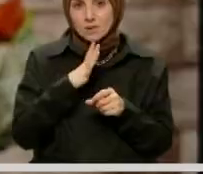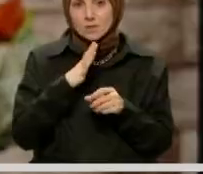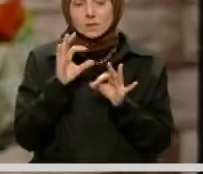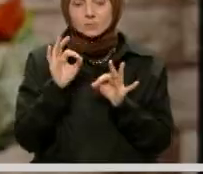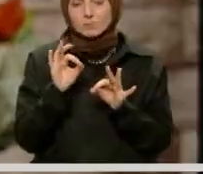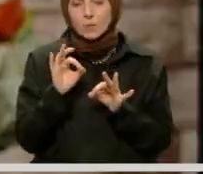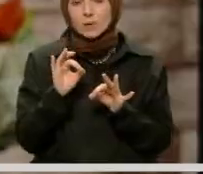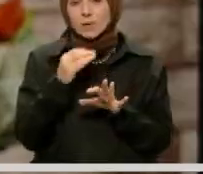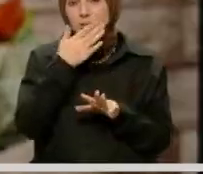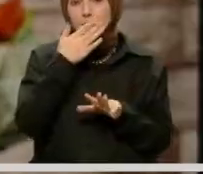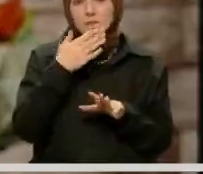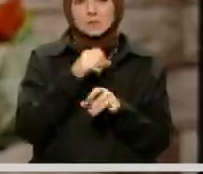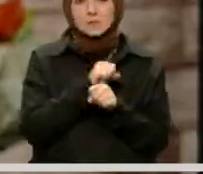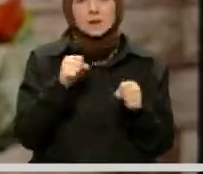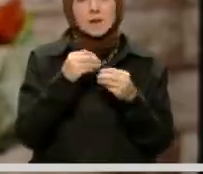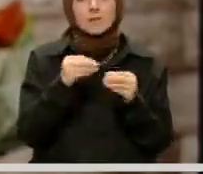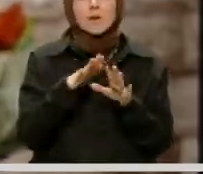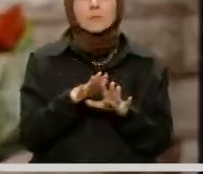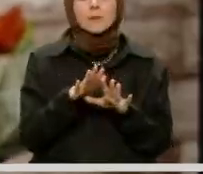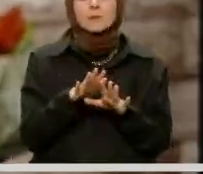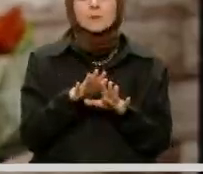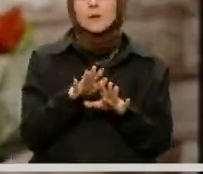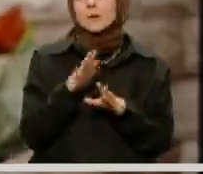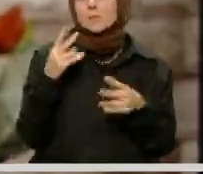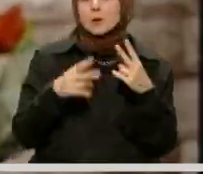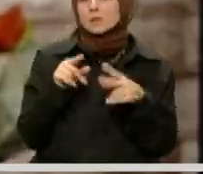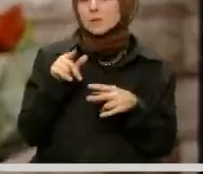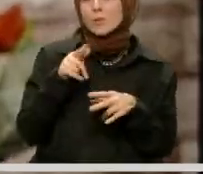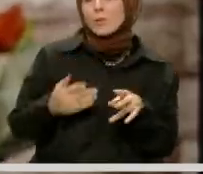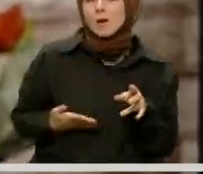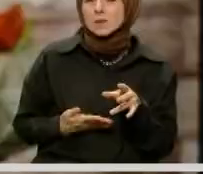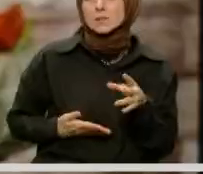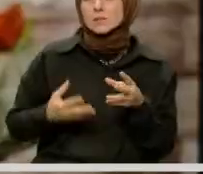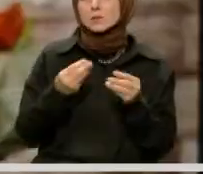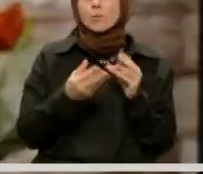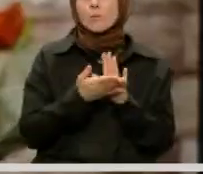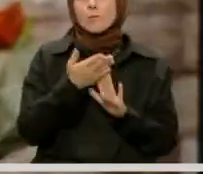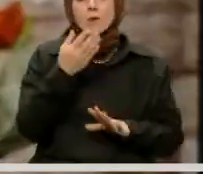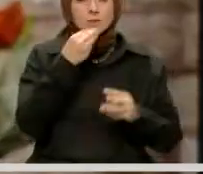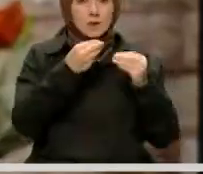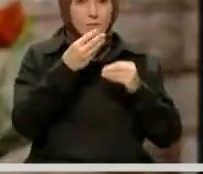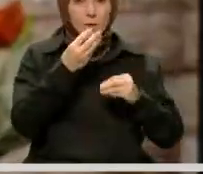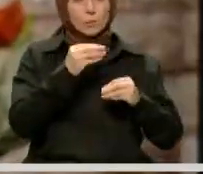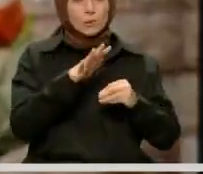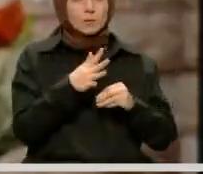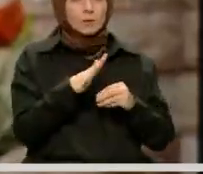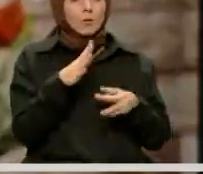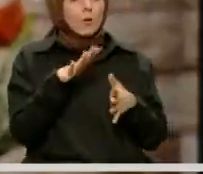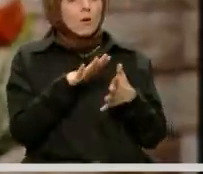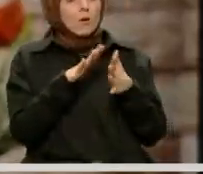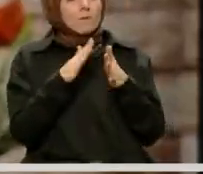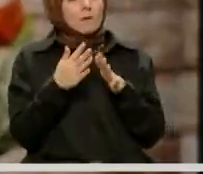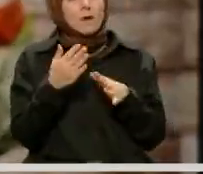diyorum. İftarlarda bazen o açlığın vermiş olduğu şeyle bazen aşırıya kaçabiliyoruz, abartabiliyoruz. Veya